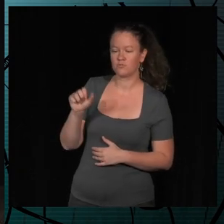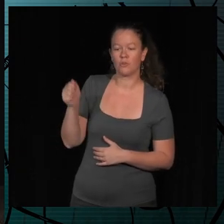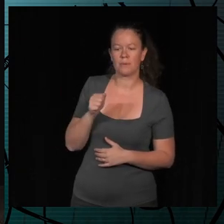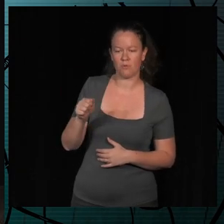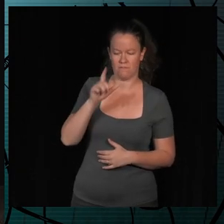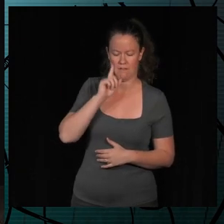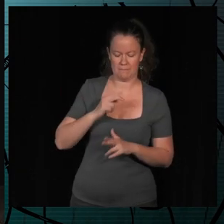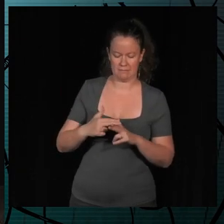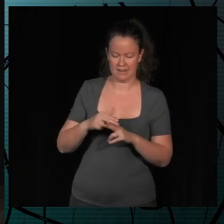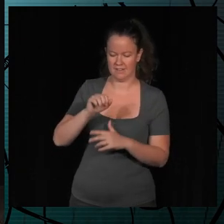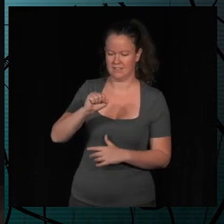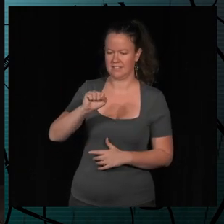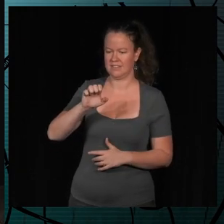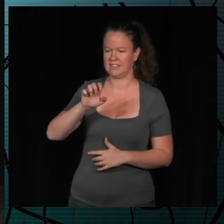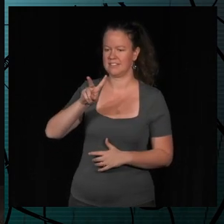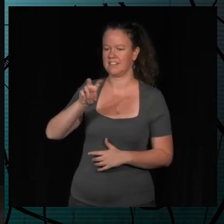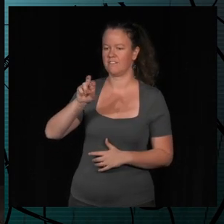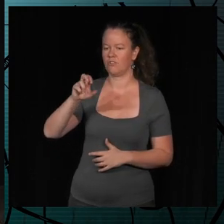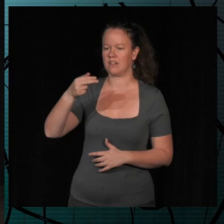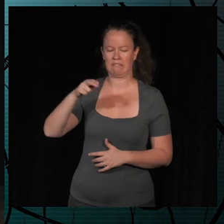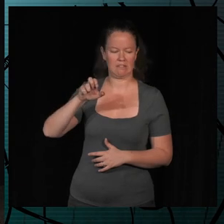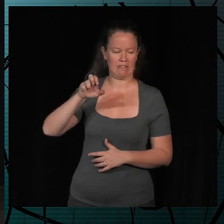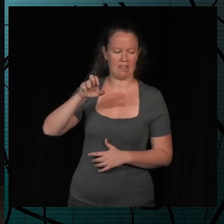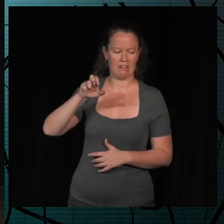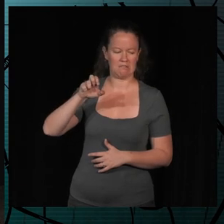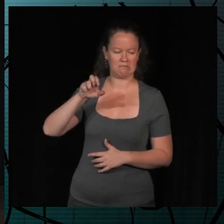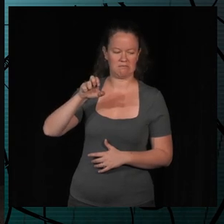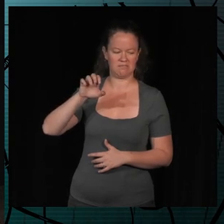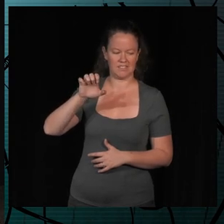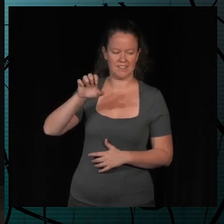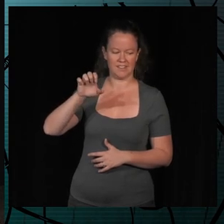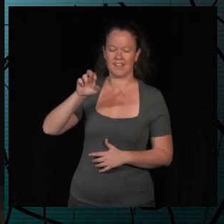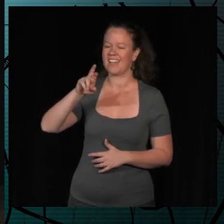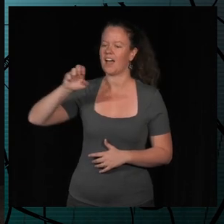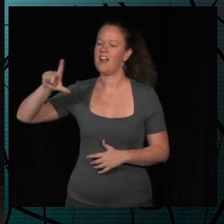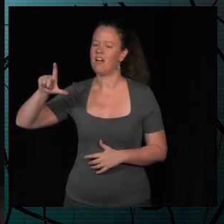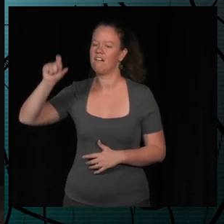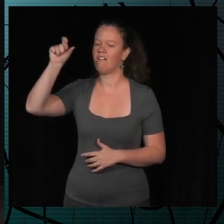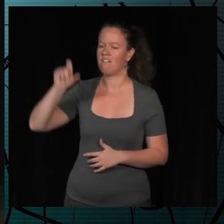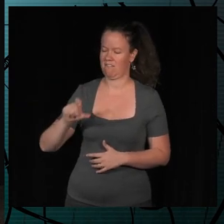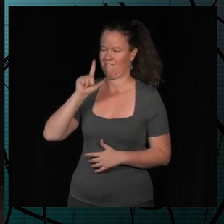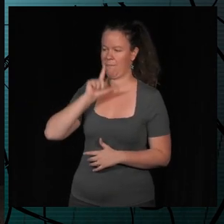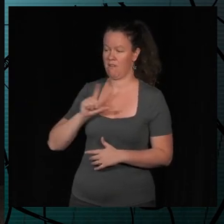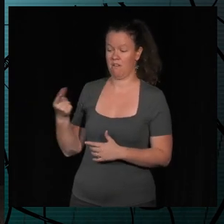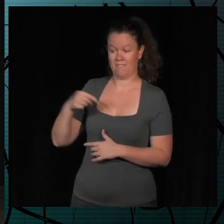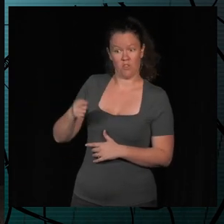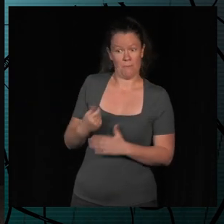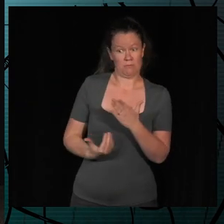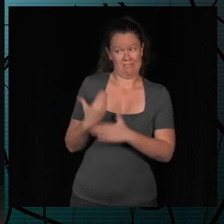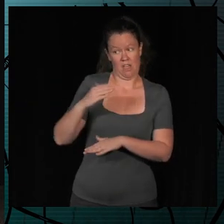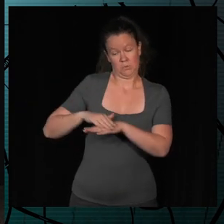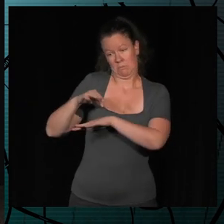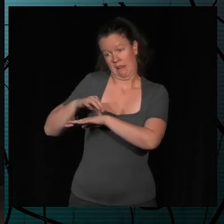Erel qui malheureusement n'a pas pu nous rejoindre re ce matin parce qu'elle est souffrante voilà donc elle